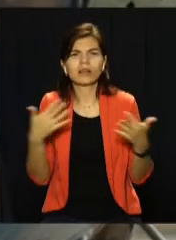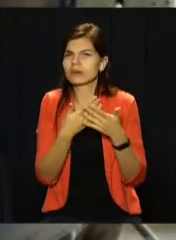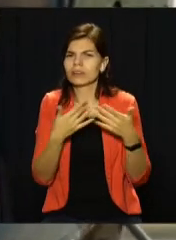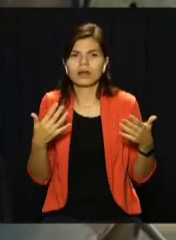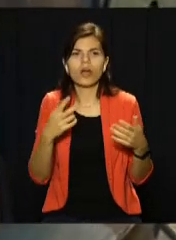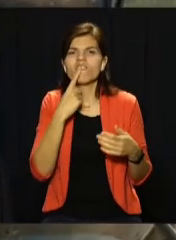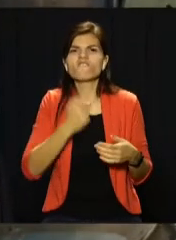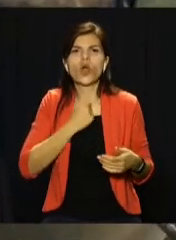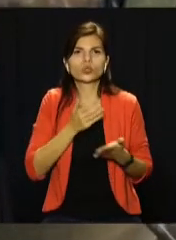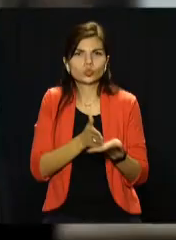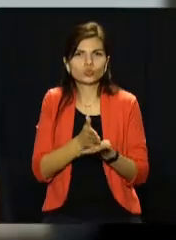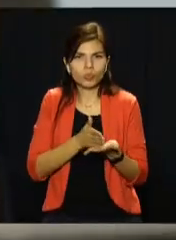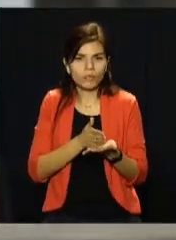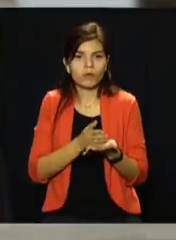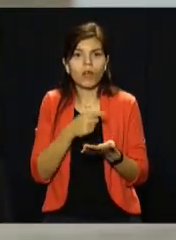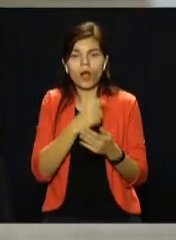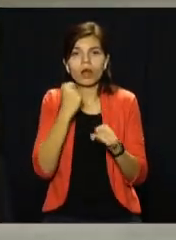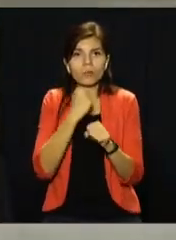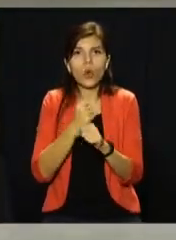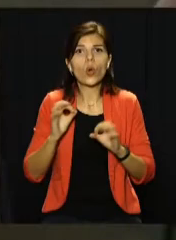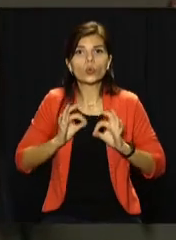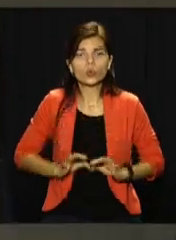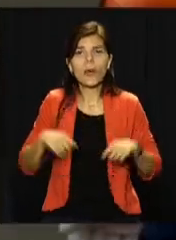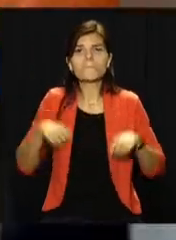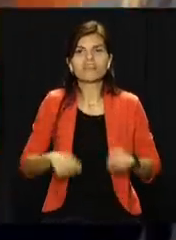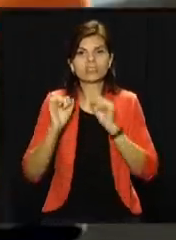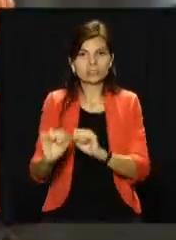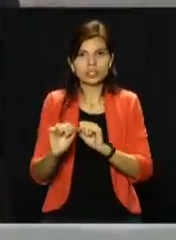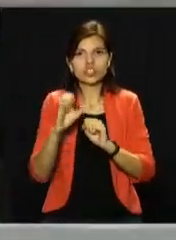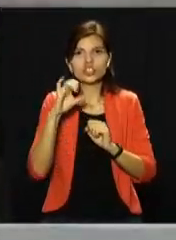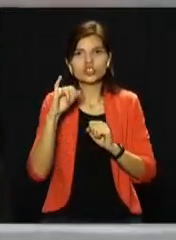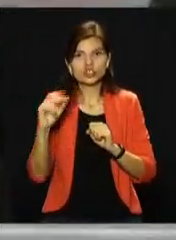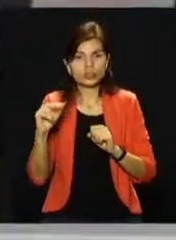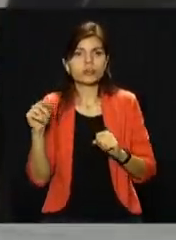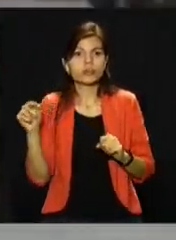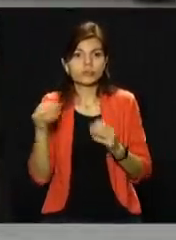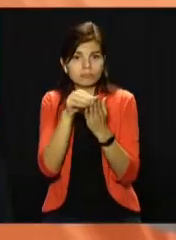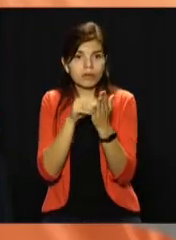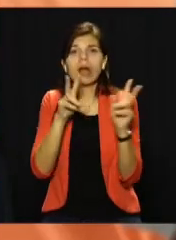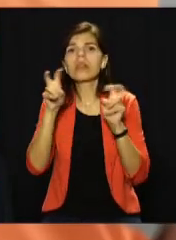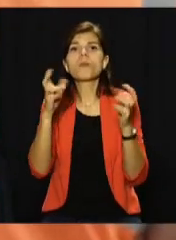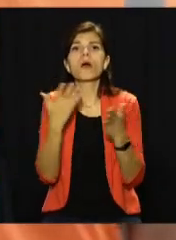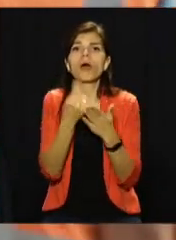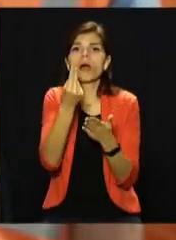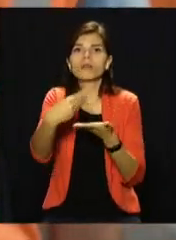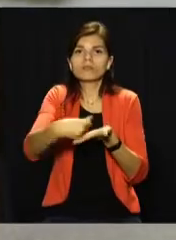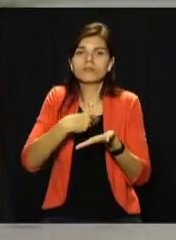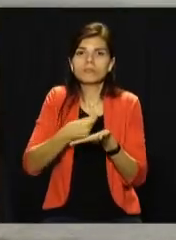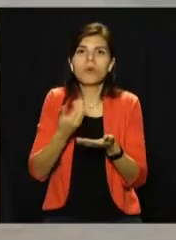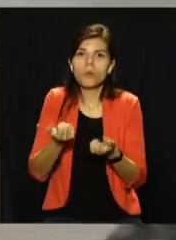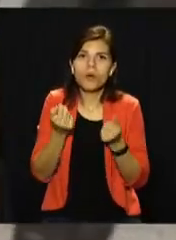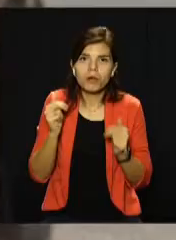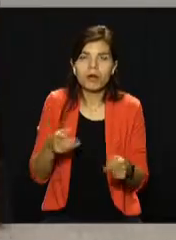питання військовослужбовців. Їх розробили юристи правозахисної групи «Січ». Серед актуальних тем – отримання грошової